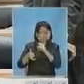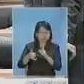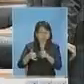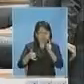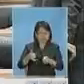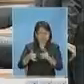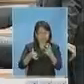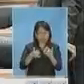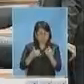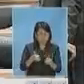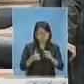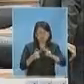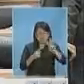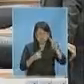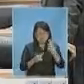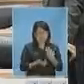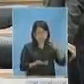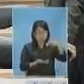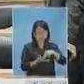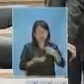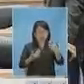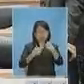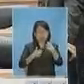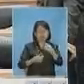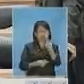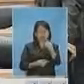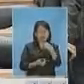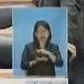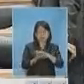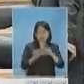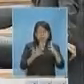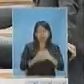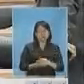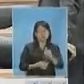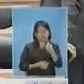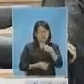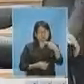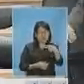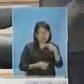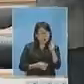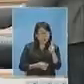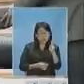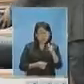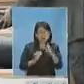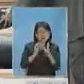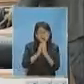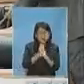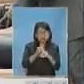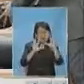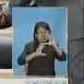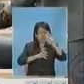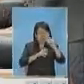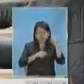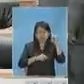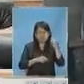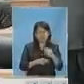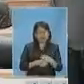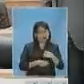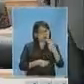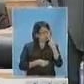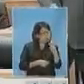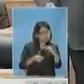ผมลึกขึ้นมาเนื่องจากว่าเาเสียบสีผมเพูดคำว่าหอแต๋วแตกผมก็เลยงงว่าแต๋วใคร